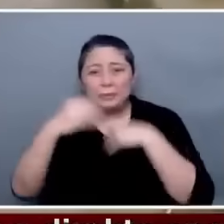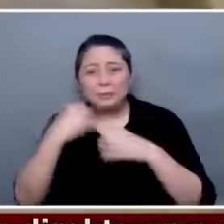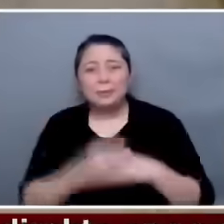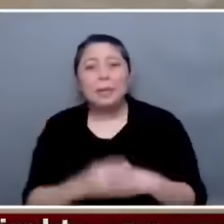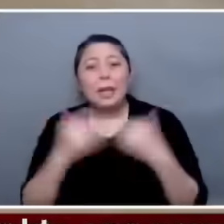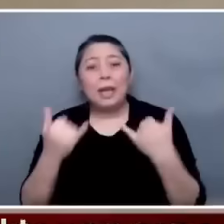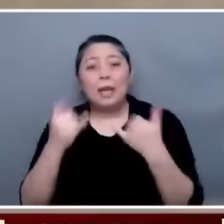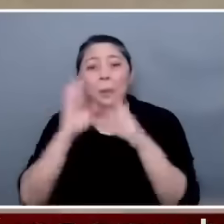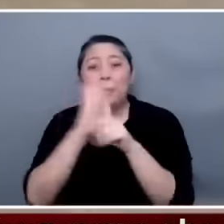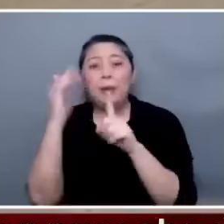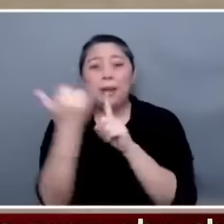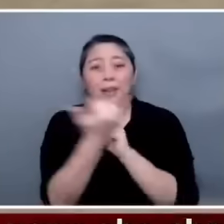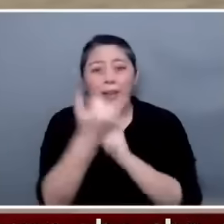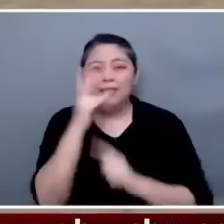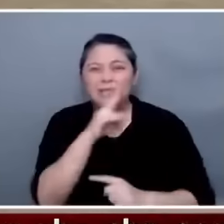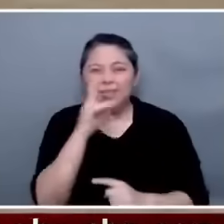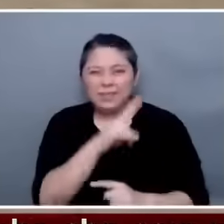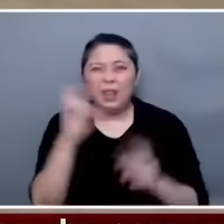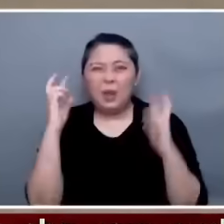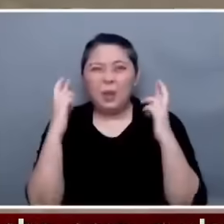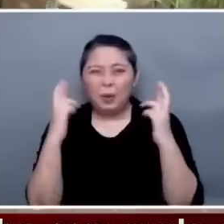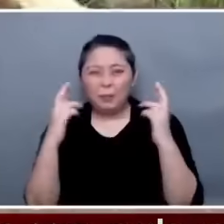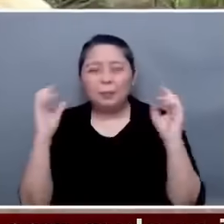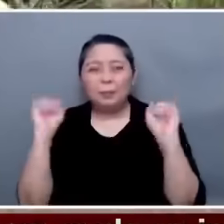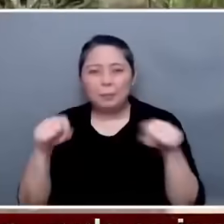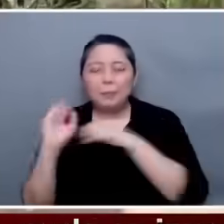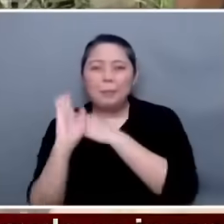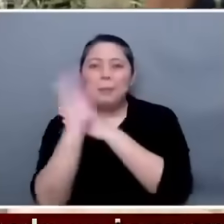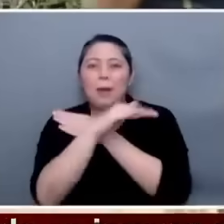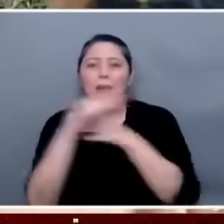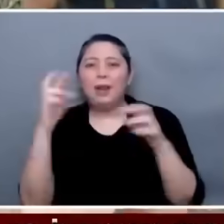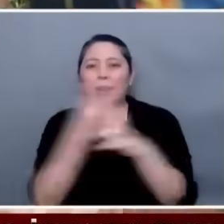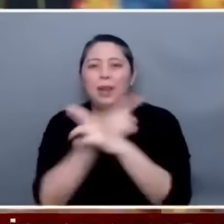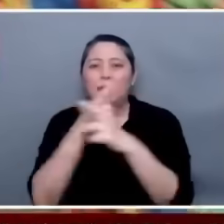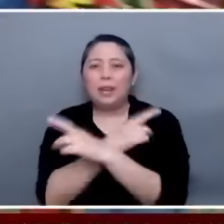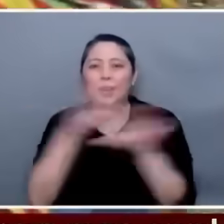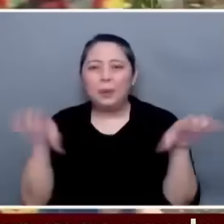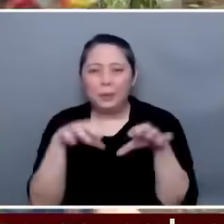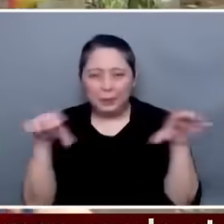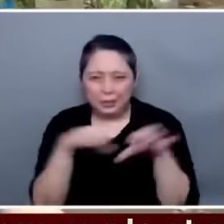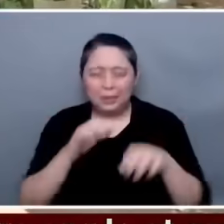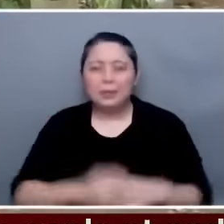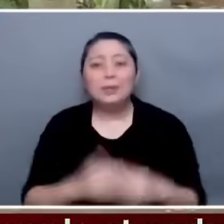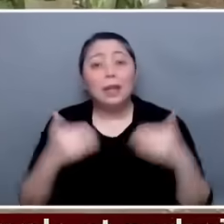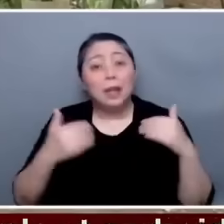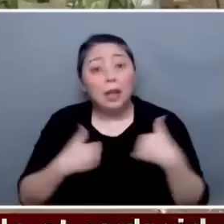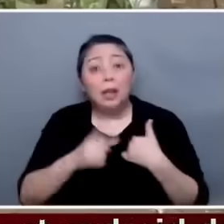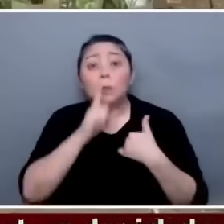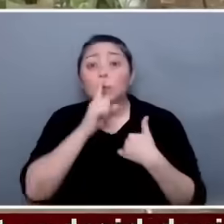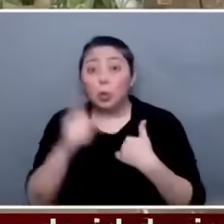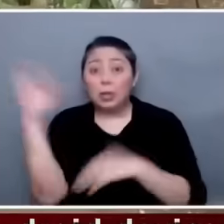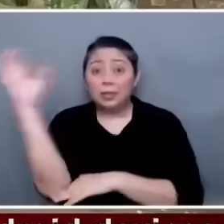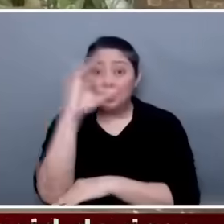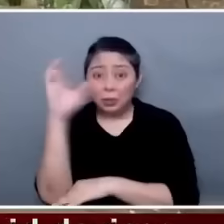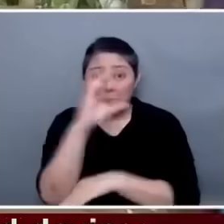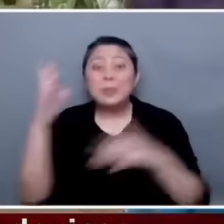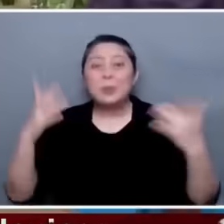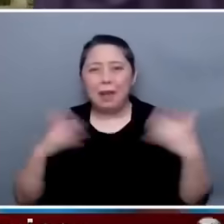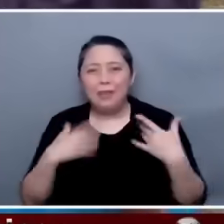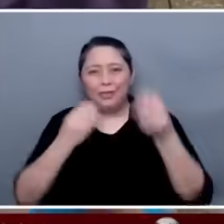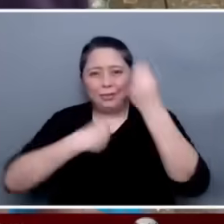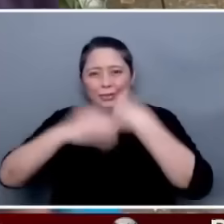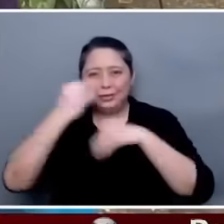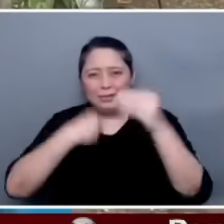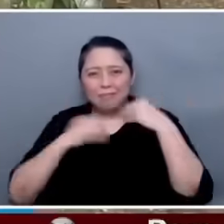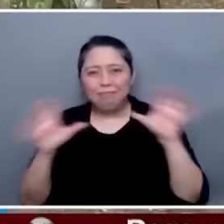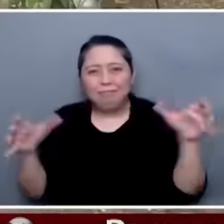na tuluyan na silang makabalik sa regular na trabaho para siguradong may pagsasaluhan ang pamilya sa darating na